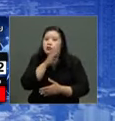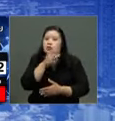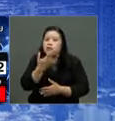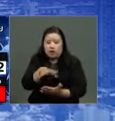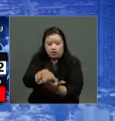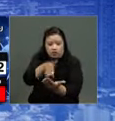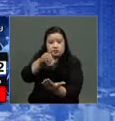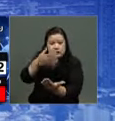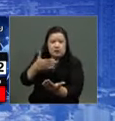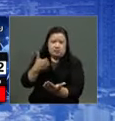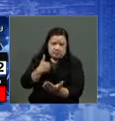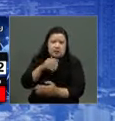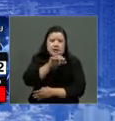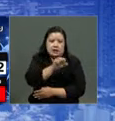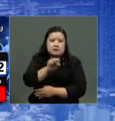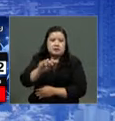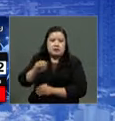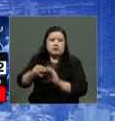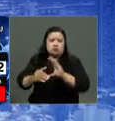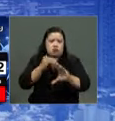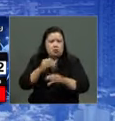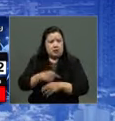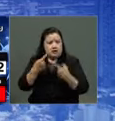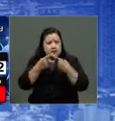ฟอร์มไทยชนะที่ปัจจุบันกำลังจะมีในเรื่องของแอปไทยชนะเข้ามาแต่ว่าหลายคนยังตั้งคำถามหลายคนยังมีข้อกังวลเรื่องของความปลอดภัยโรงการเข้าไปใช้บริการพอสแกนปุ๊บทำไมมีข้อความSMSแปลกๆส่งเข้ามาที่ส่งเข้ามาเนี่ยเป็นเพราะเราเข้าไปสแกนแพลตฟอร์มไทยชนะจริงหรือไม่ความปลอดภัยในการใช้งานเป็นอย่างไรขออนุญาตกราบเรียนเชิญนะครับนั่นของนายแพทย์คนละวัดวิฑูรย์กลชิตผู้ตรวจราชการกระทรวงดิจิทัลเพื่อเศรษฐกิจ